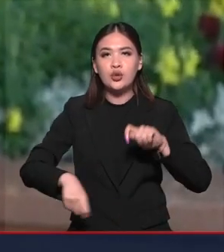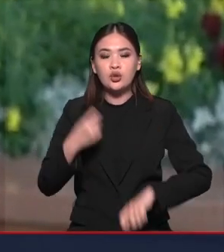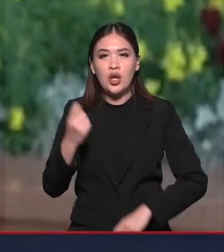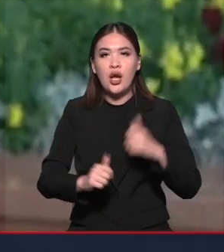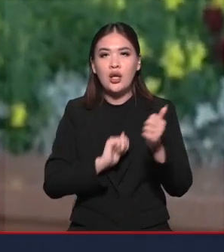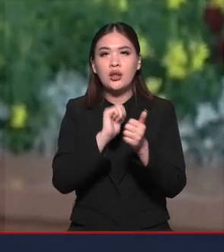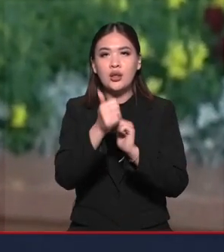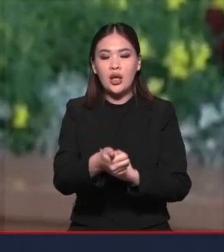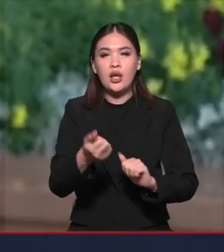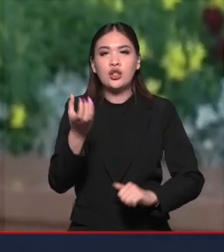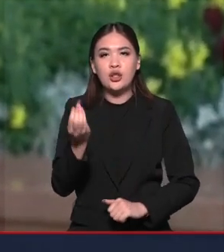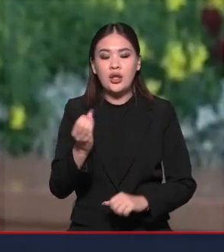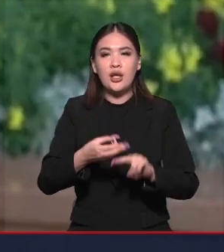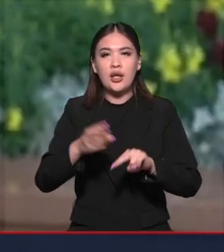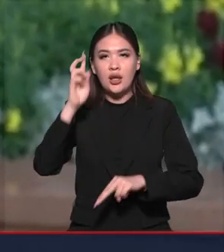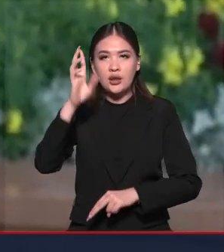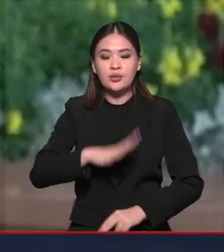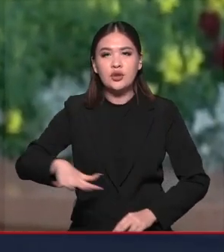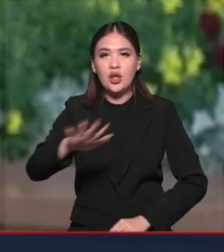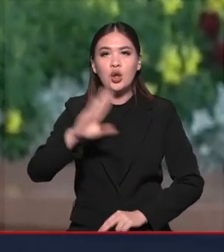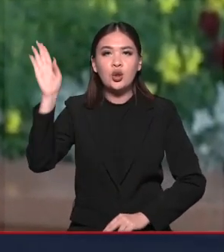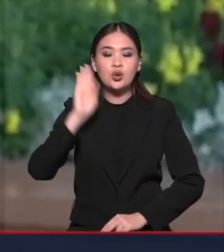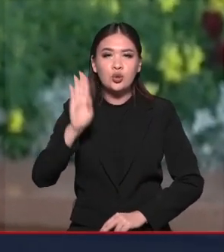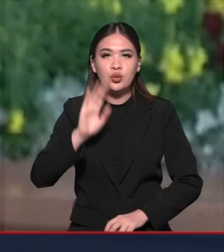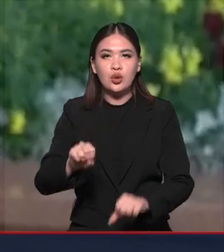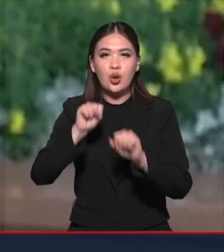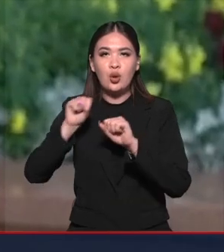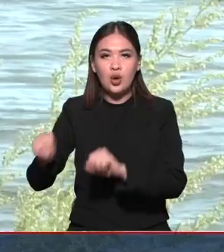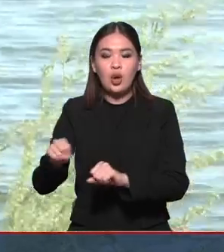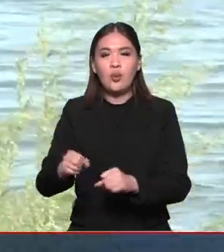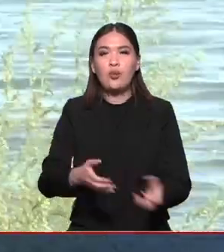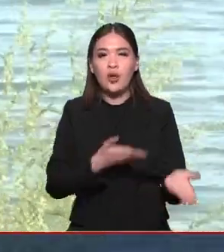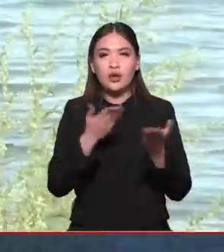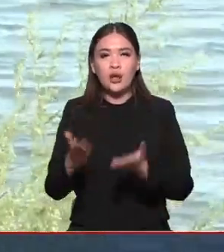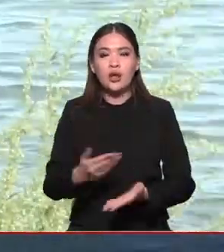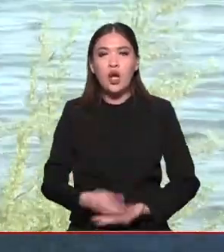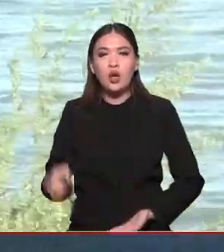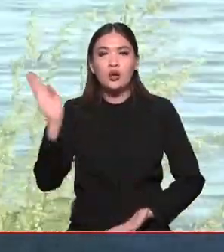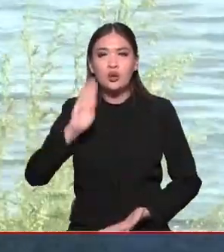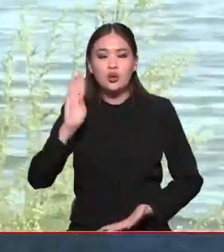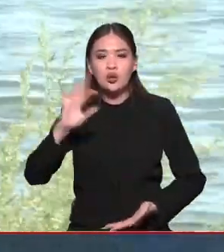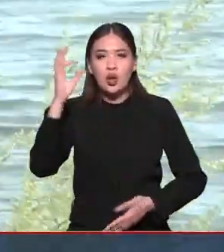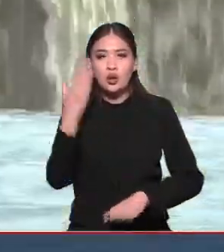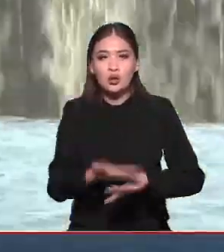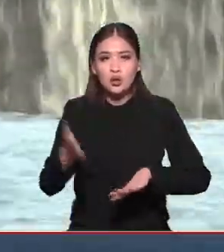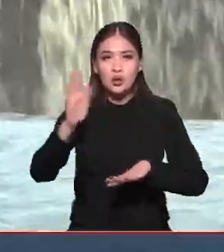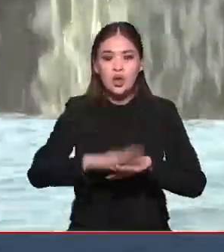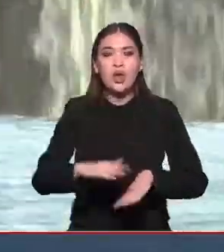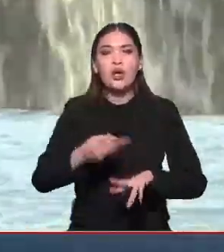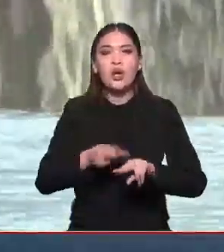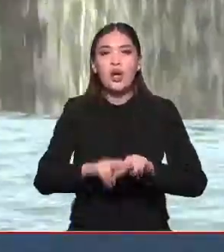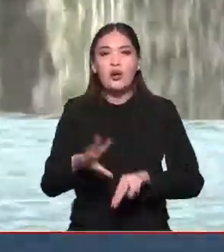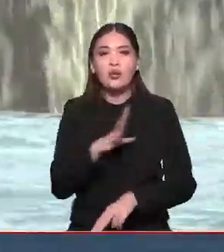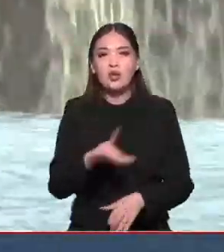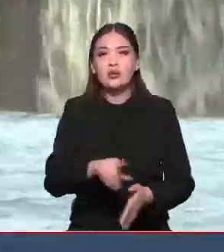алдын алуға және еліміздің су ресурстарын қорғауға бағытталған. Су мәселесі ұшығып тұрғандықтан су министрлігінде